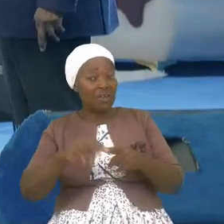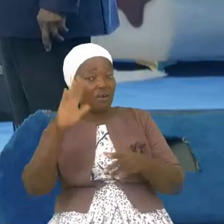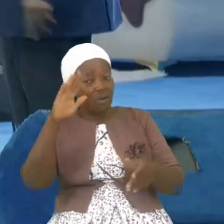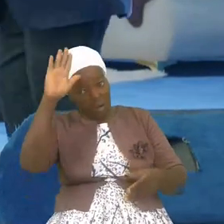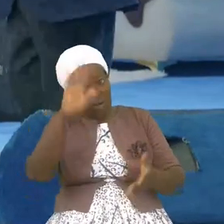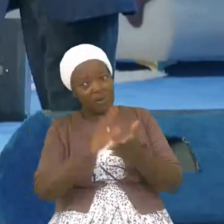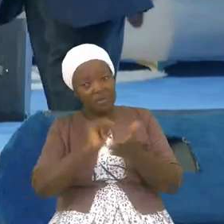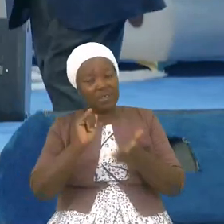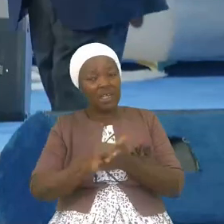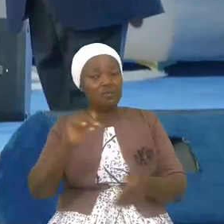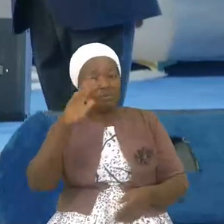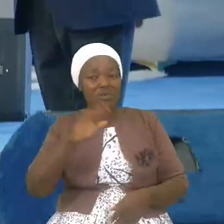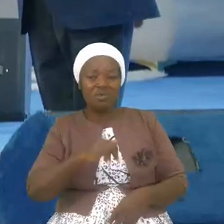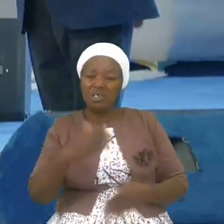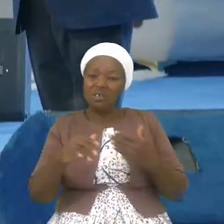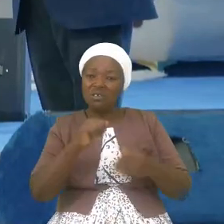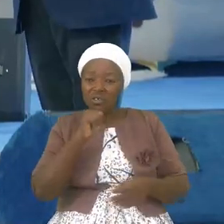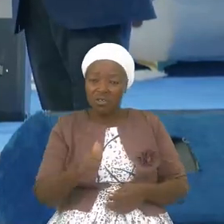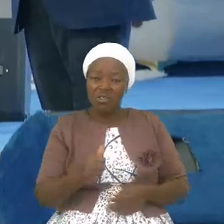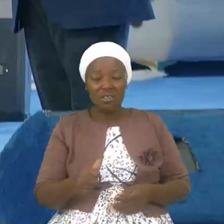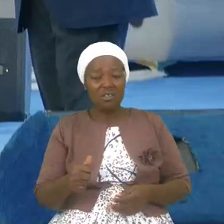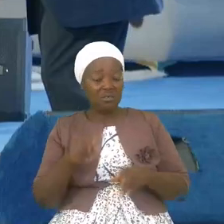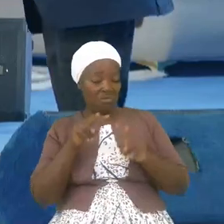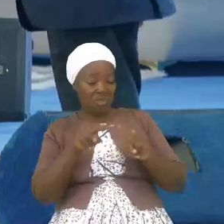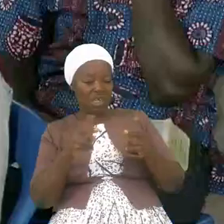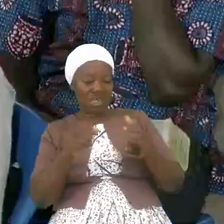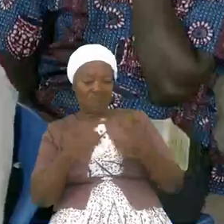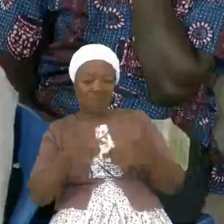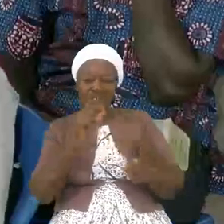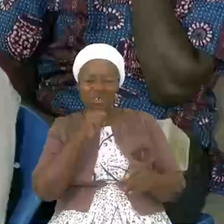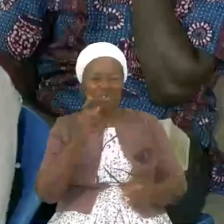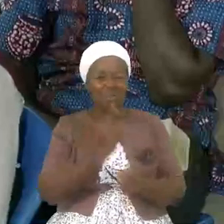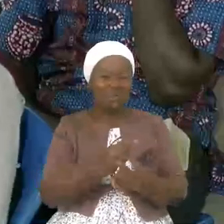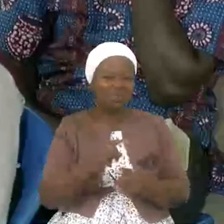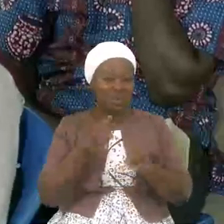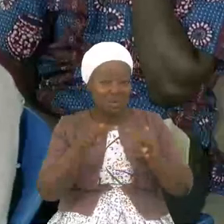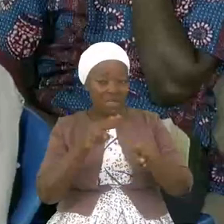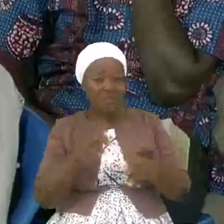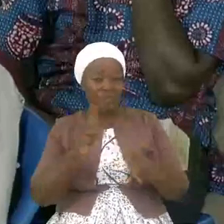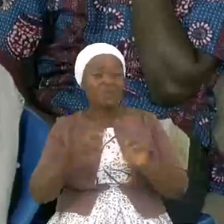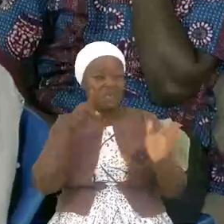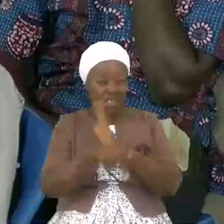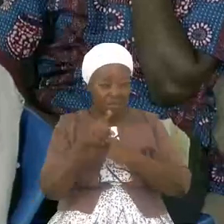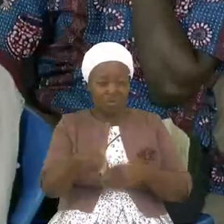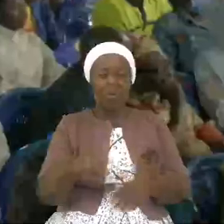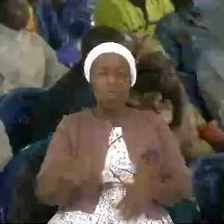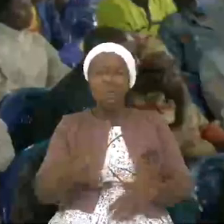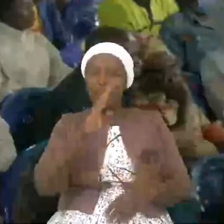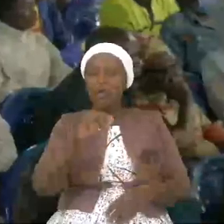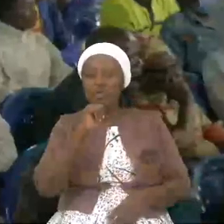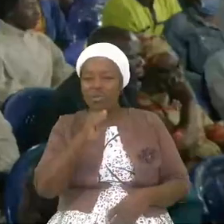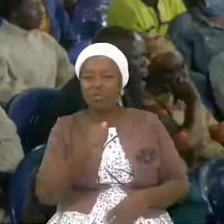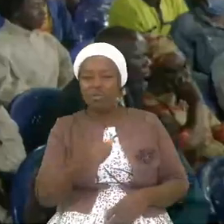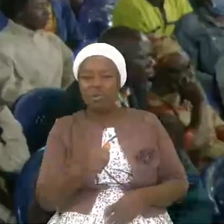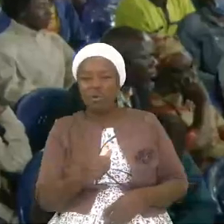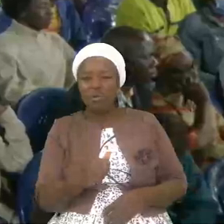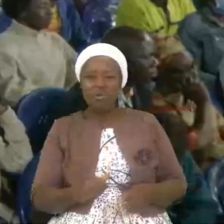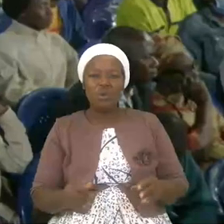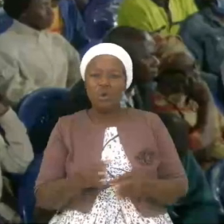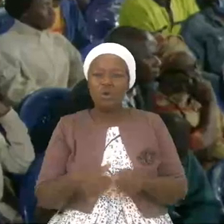femme, il ne va pas seulement te montrer du piment, il te montrera la mort. Ne sois pas méchant à l'excès.